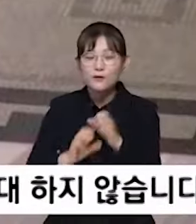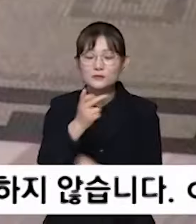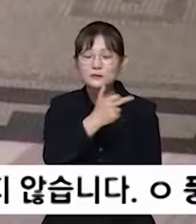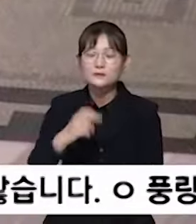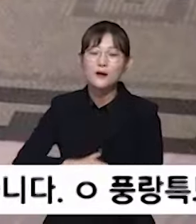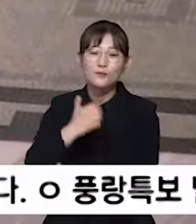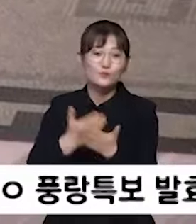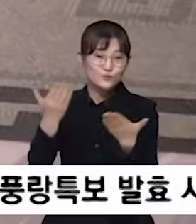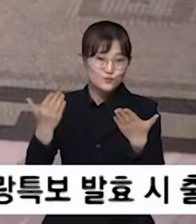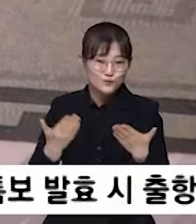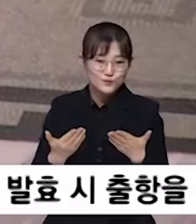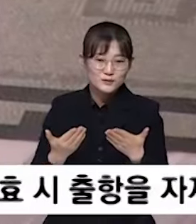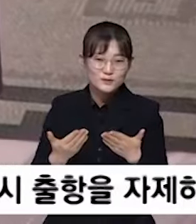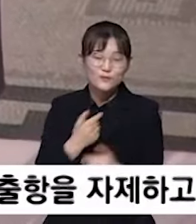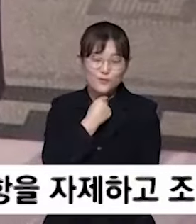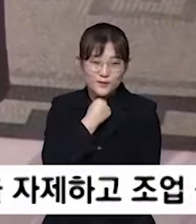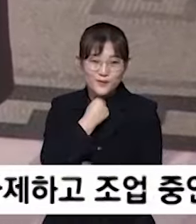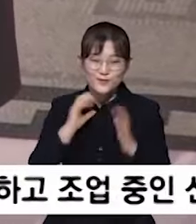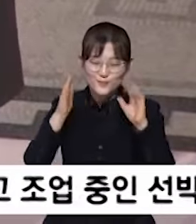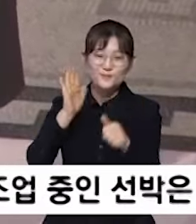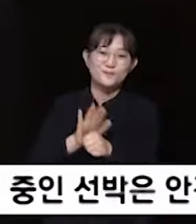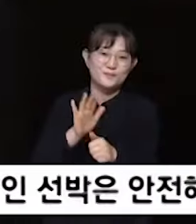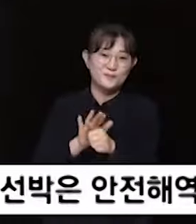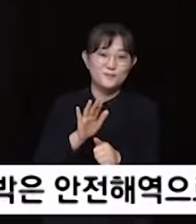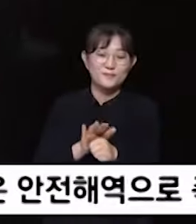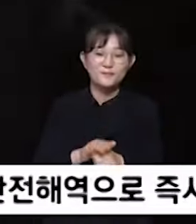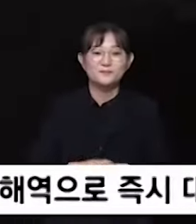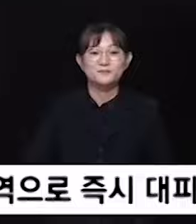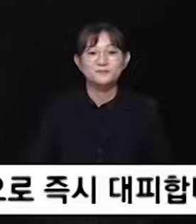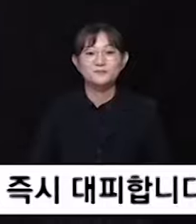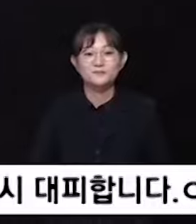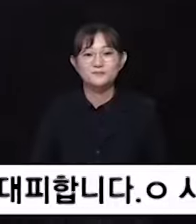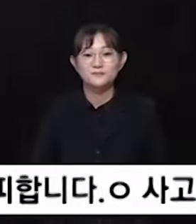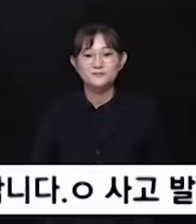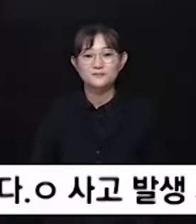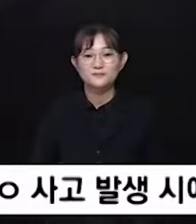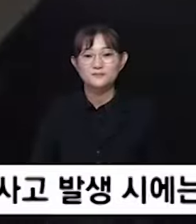주기를 응원하고 있습니다. KBC 신대희입니다.